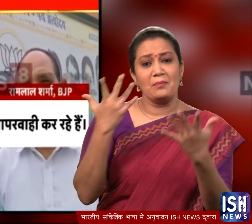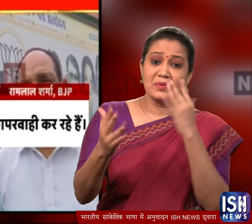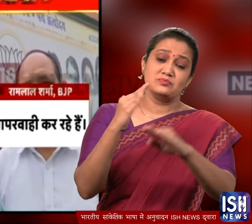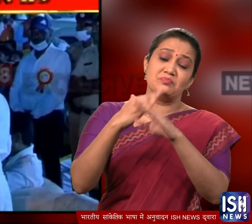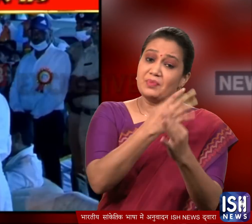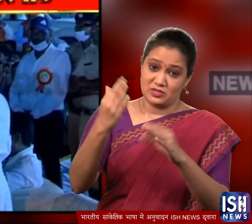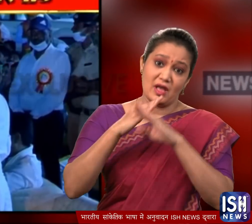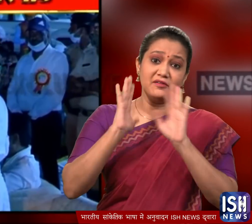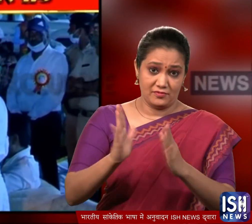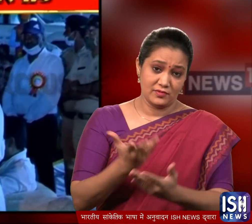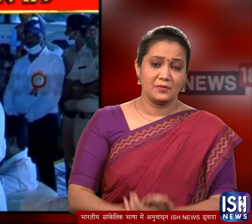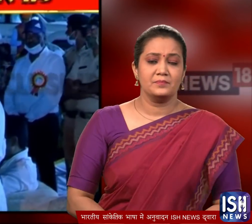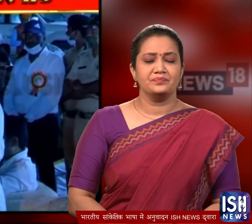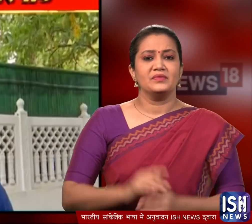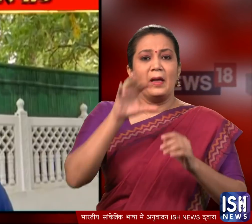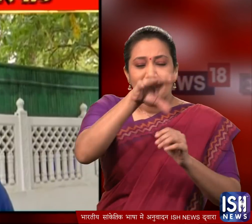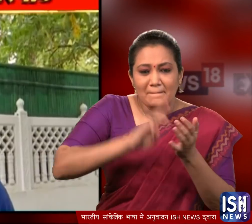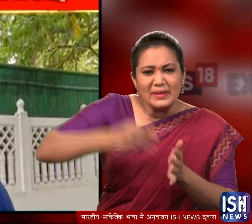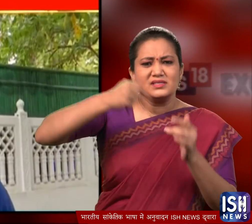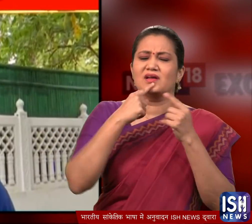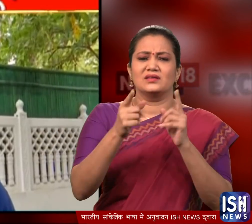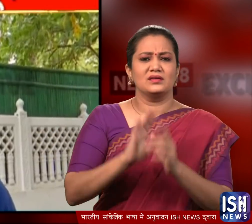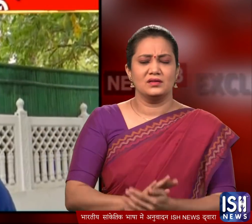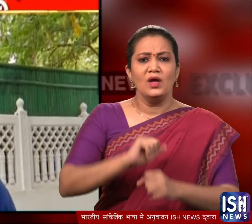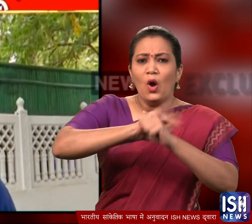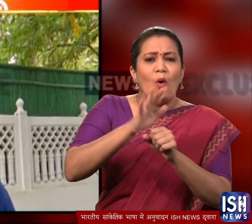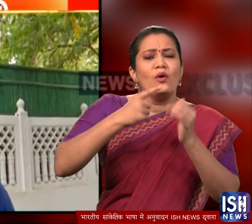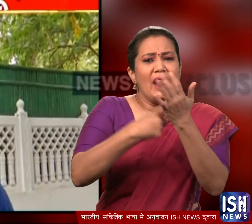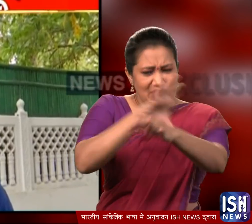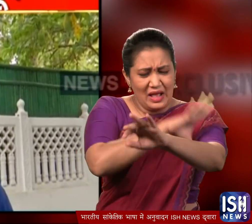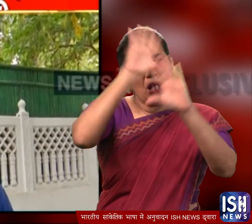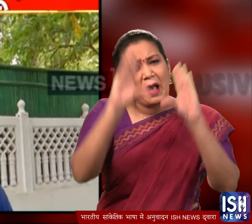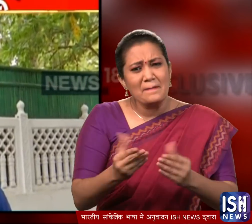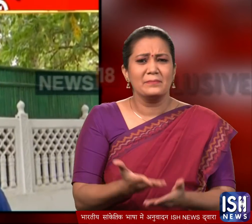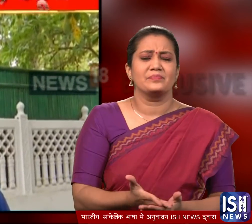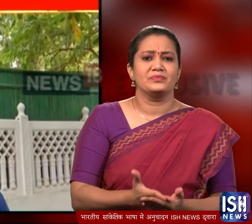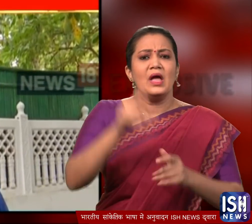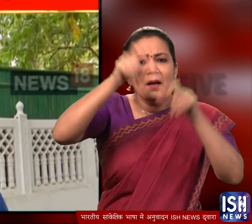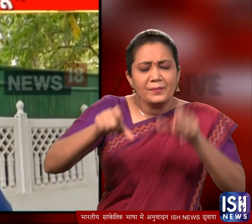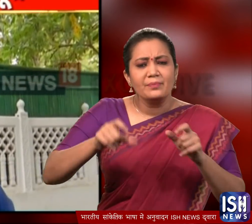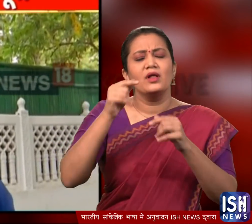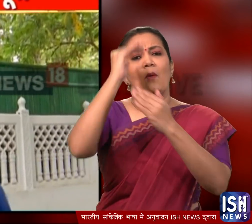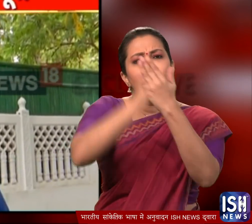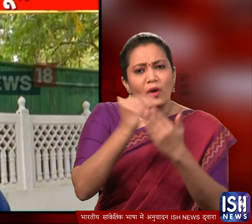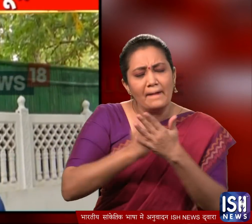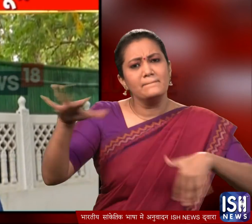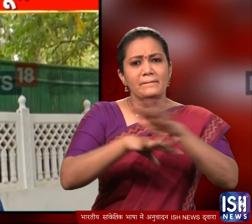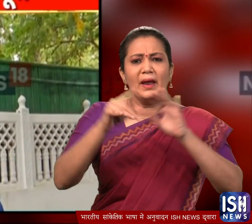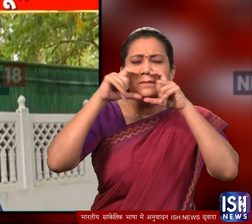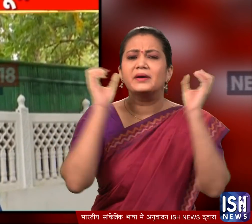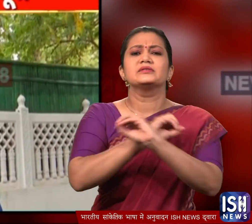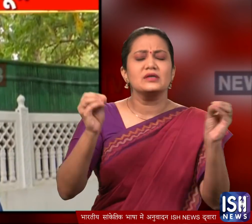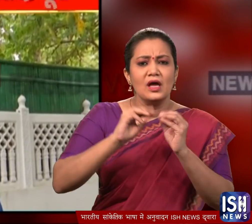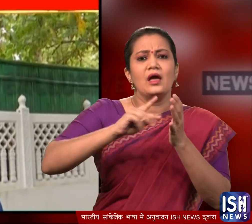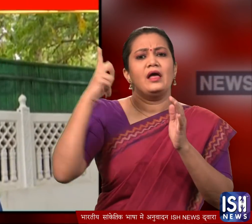तरीके की लापरवाही कर रहे हैं। जबकि विवाद बढ़ता देखकर राज्य के मंत्रियों ने सफाई दी। कोरोना राजस्थान में कम है, इसलिए पब्लिक ने शेखावाटी महोत्सव में